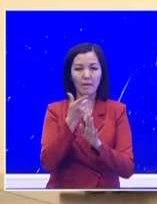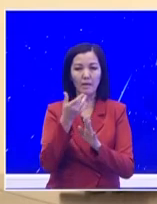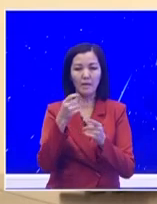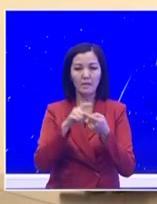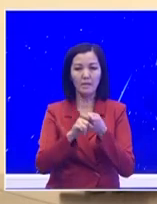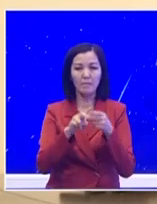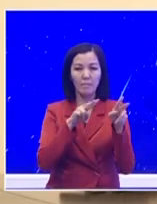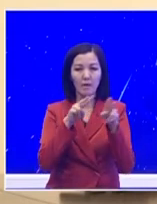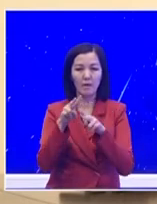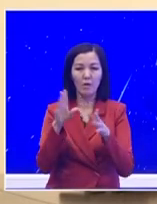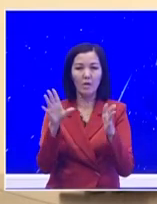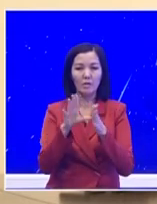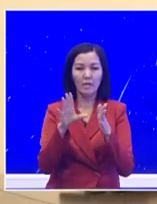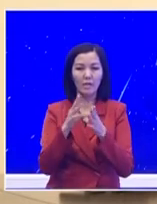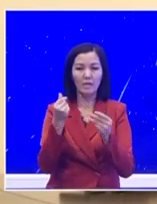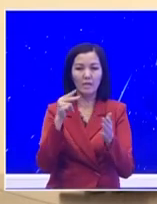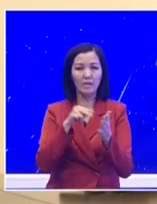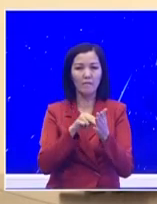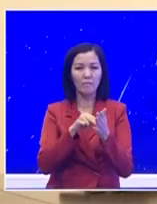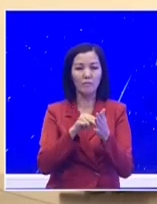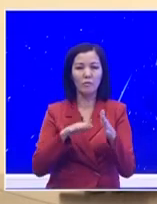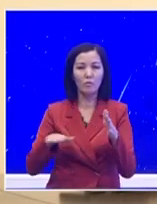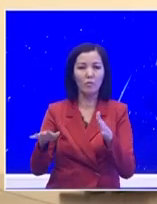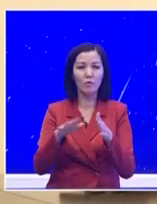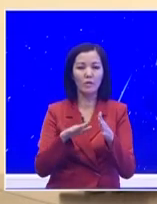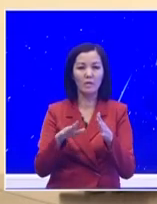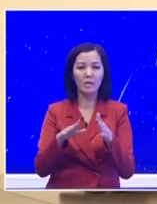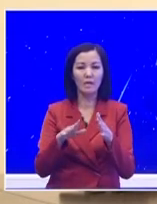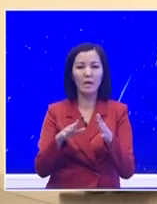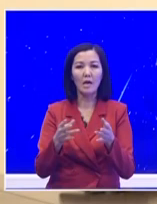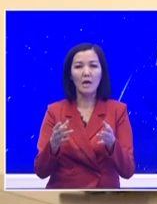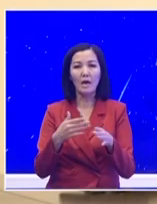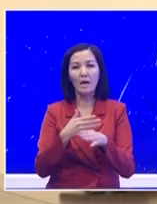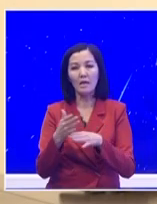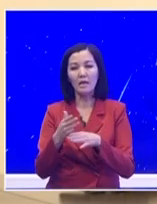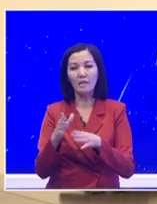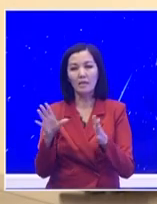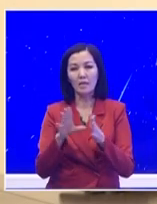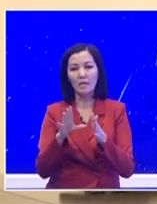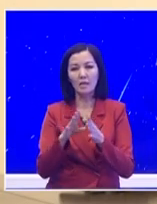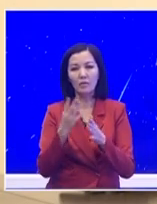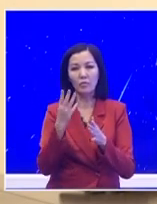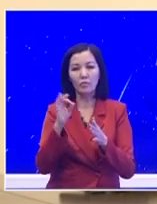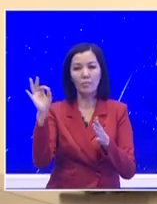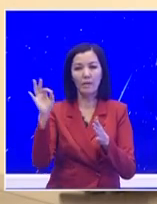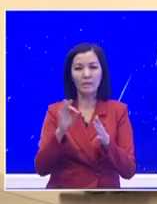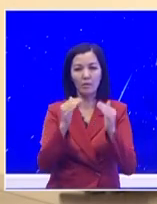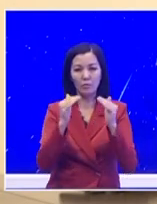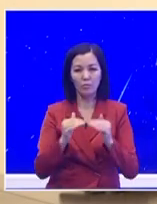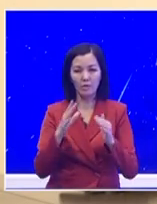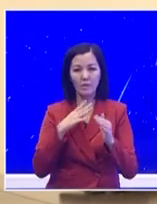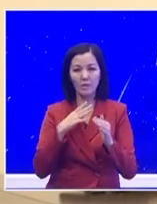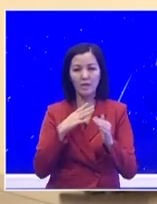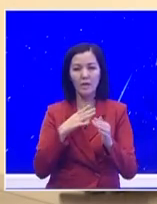қаламын. Ал жарықтың тарифі бойынша біз өңірден артылған қаражат есебінен жарық бағасын 4%-ға дейін төмендетіп